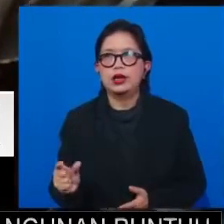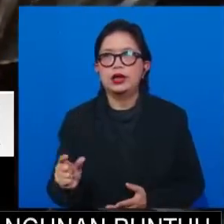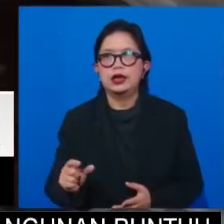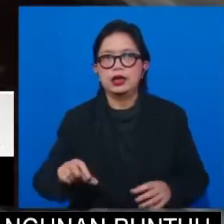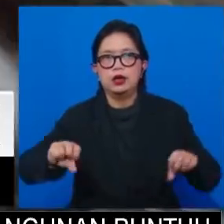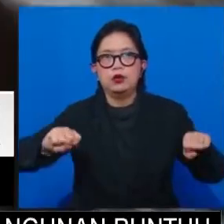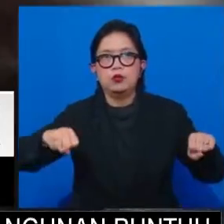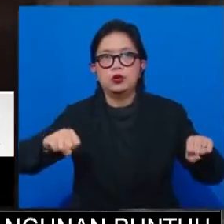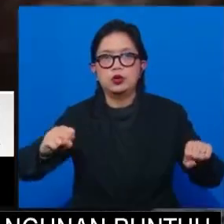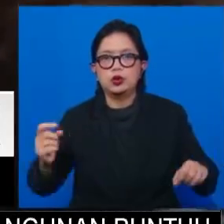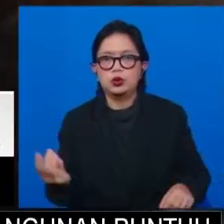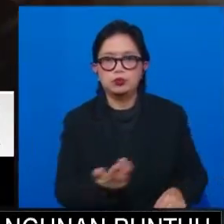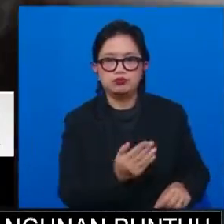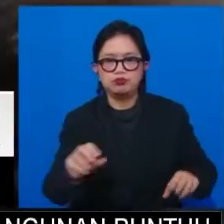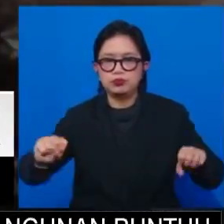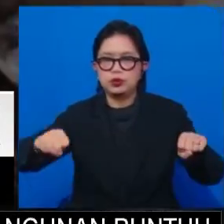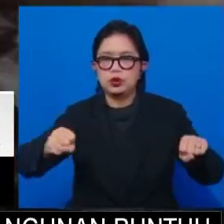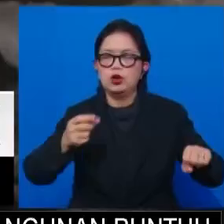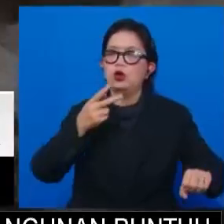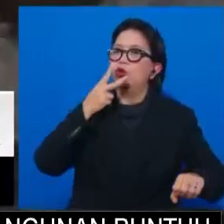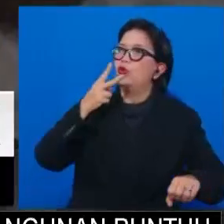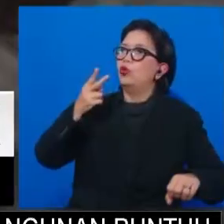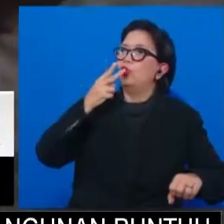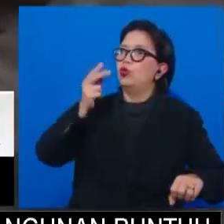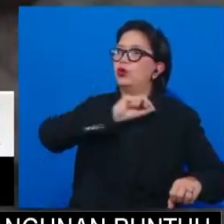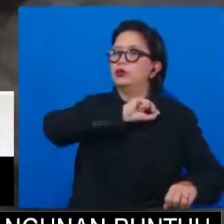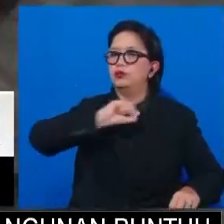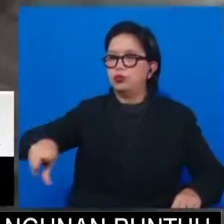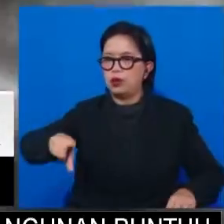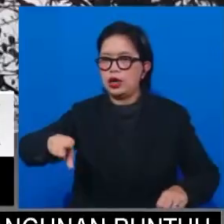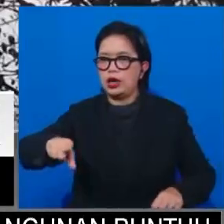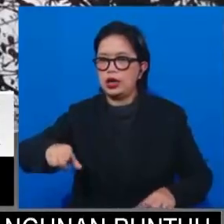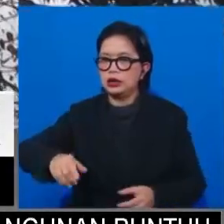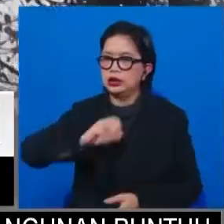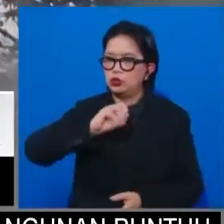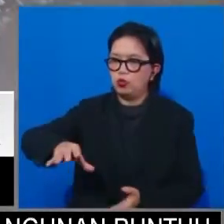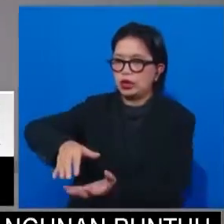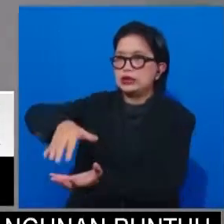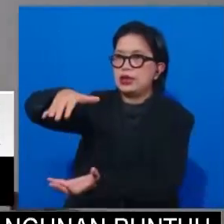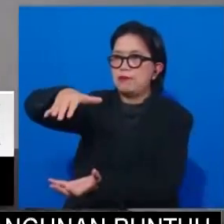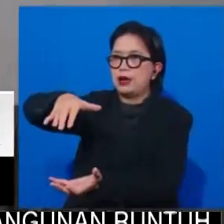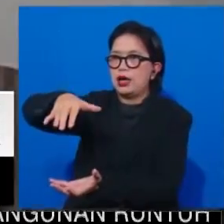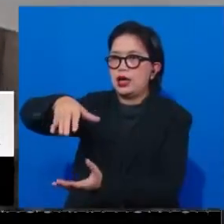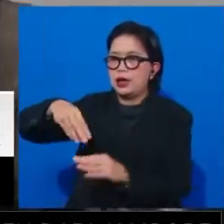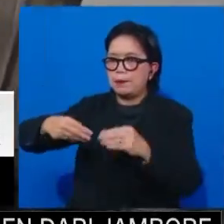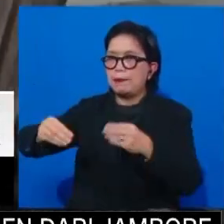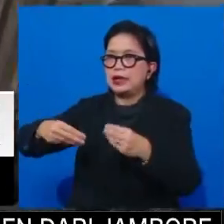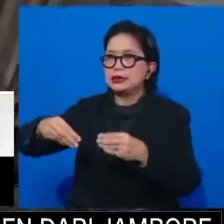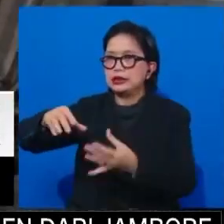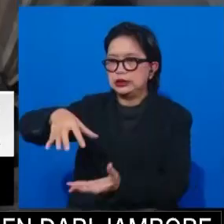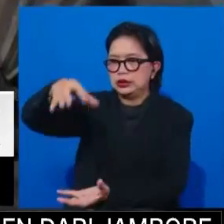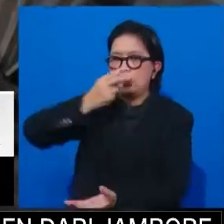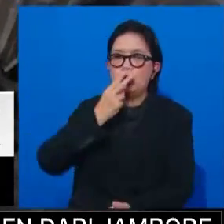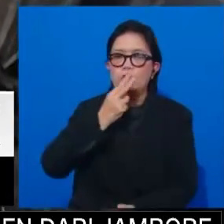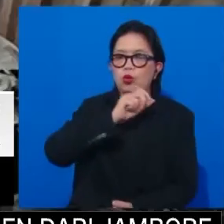lewat melemparkan puntung rokok di dekat tumpukan sampah plastik di dekat lapak. Api selanjutnya menjalar ke